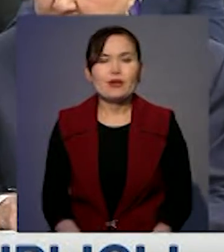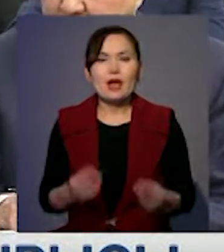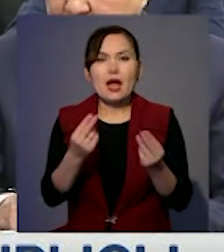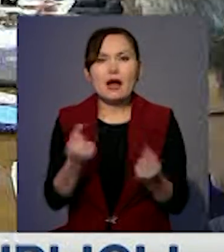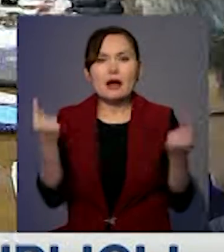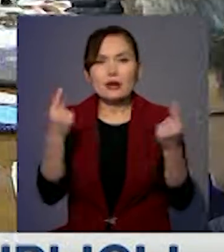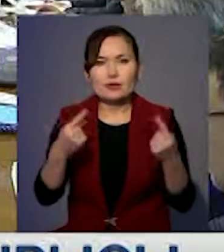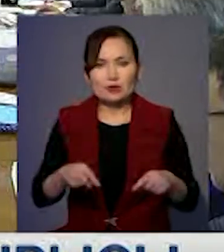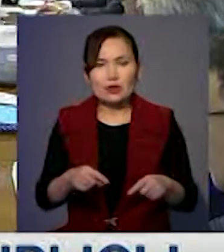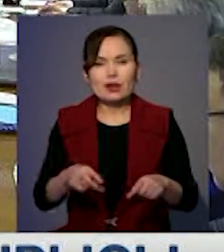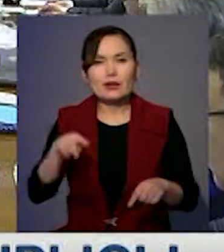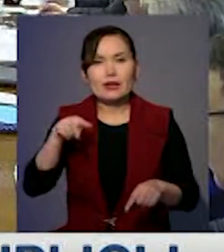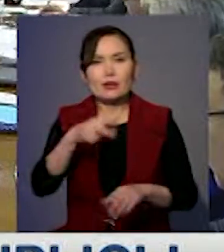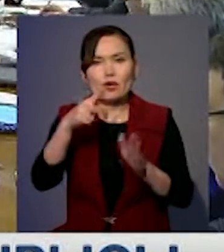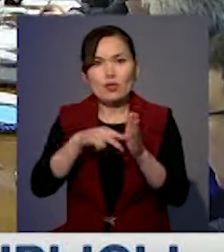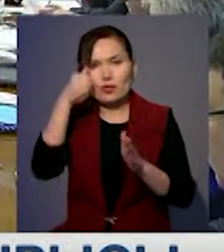Инфляцияның жылдық көрсеткіші